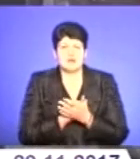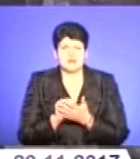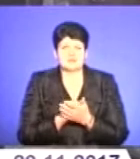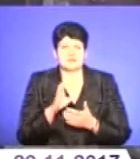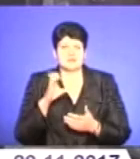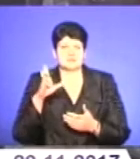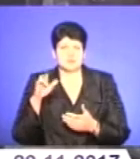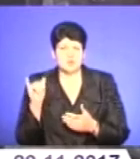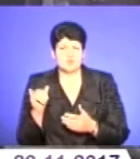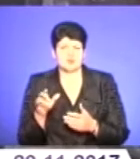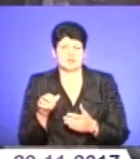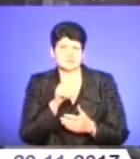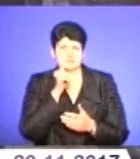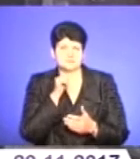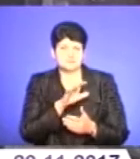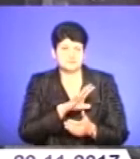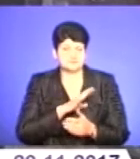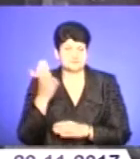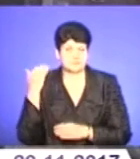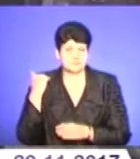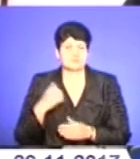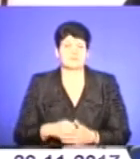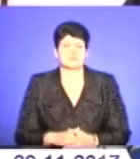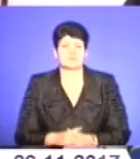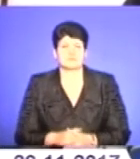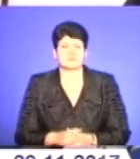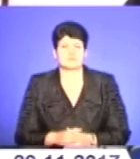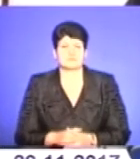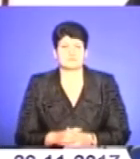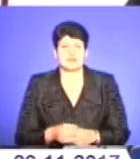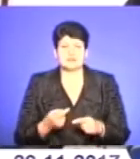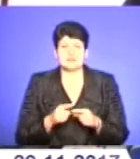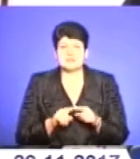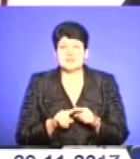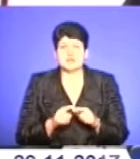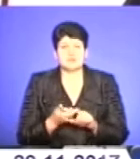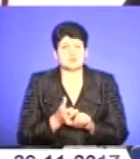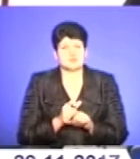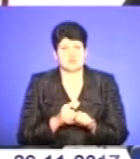котрі раніше були недоступні для широкого глядача. Це